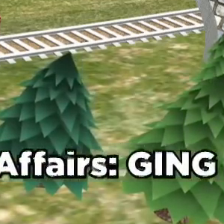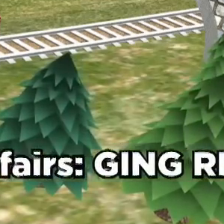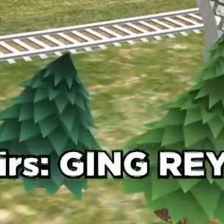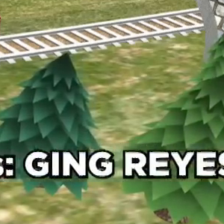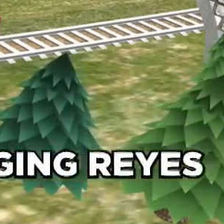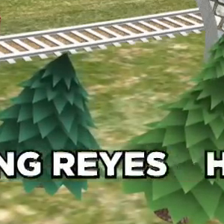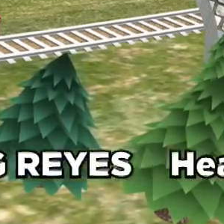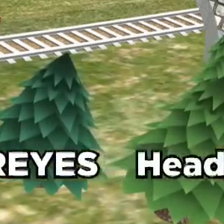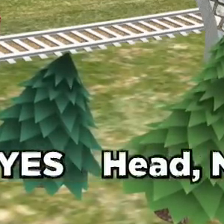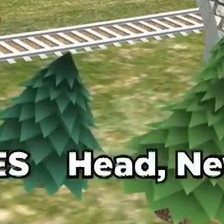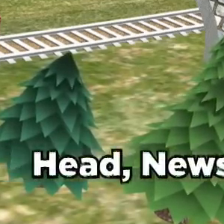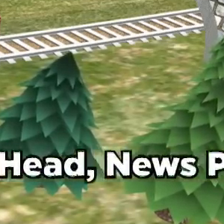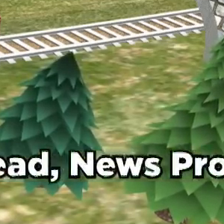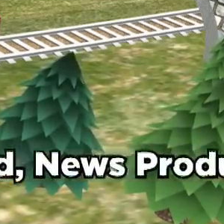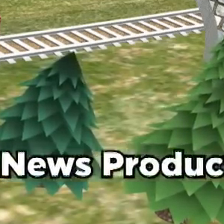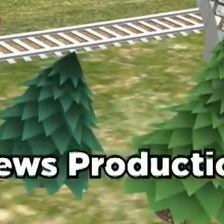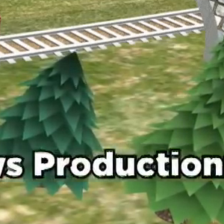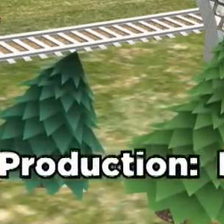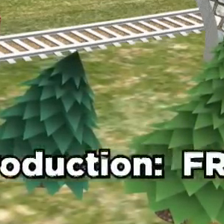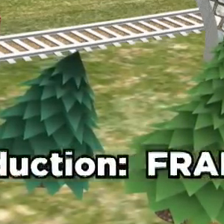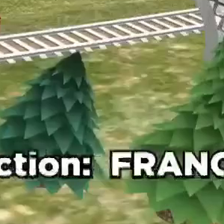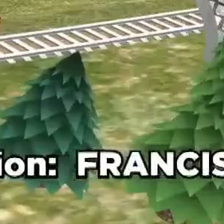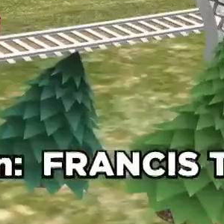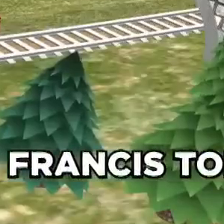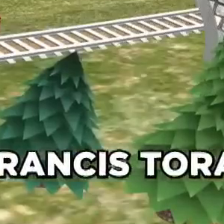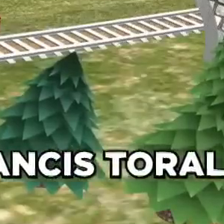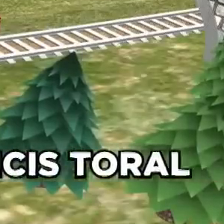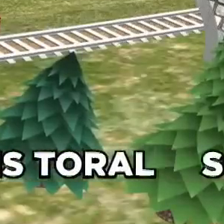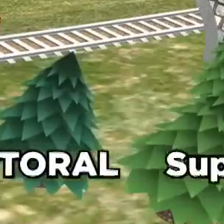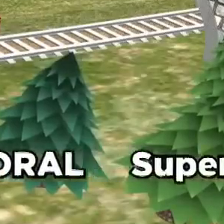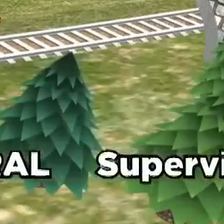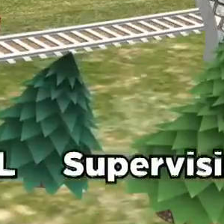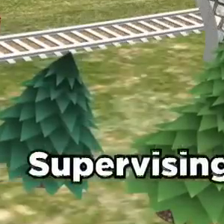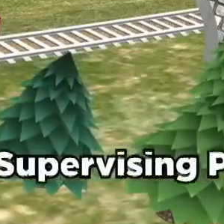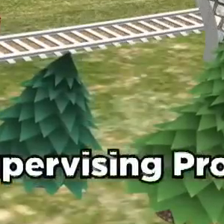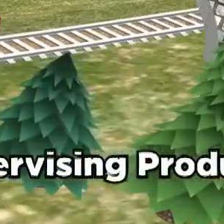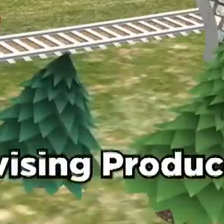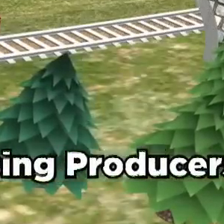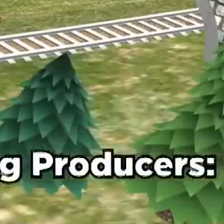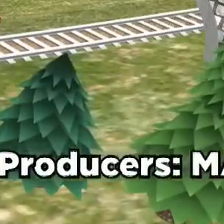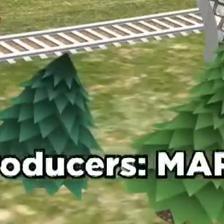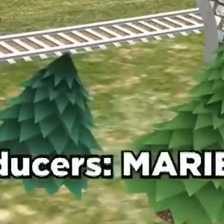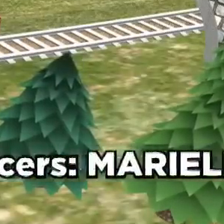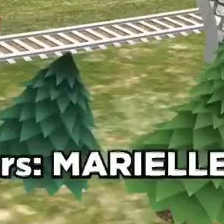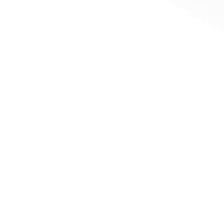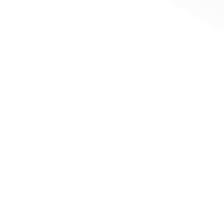kami maglilingkod. Ako po si Henry Omaga Diaz. Maraming salamat at magandang gabi.